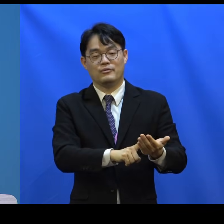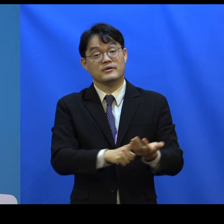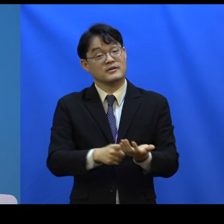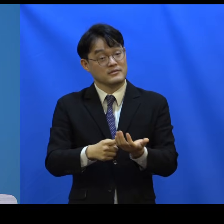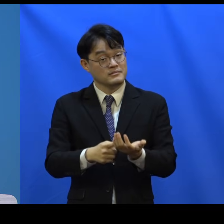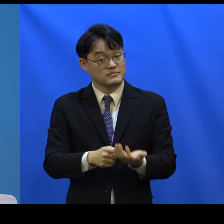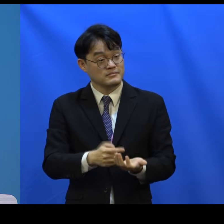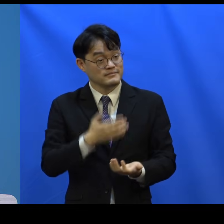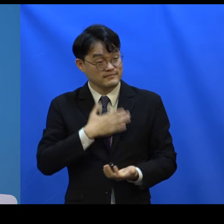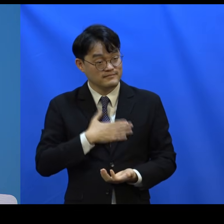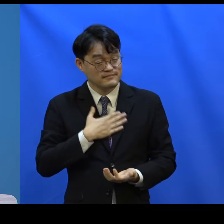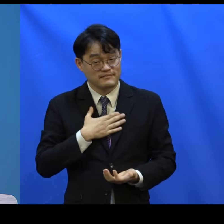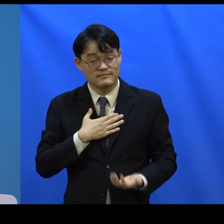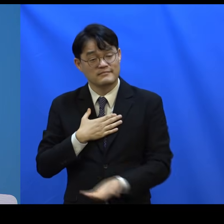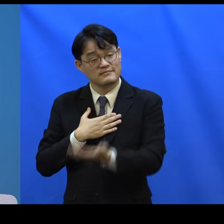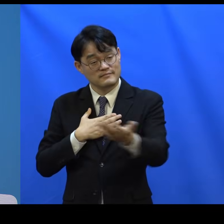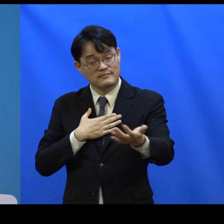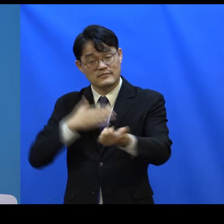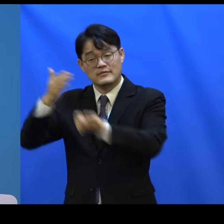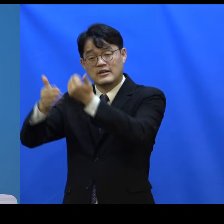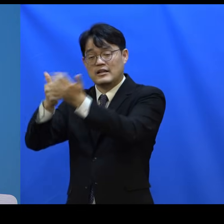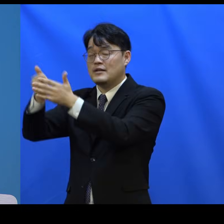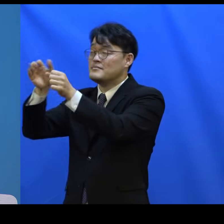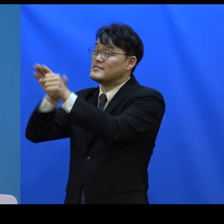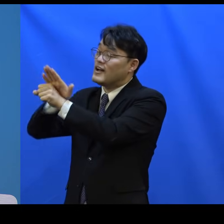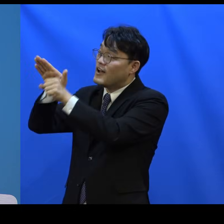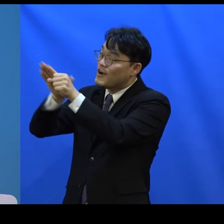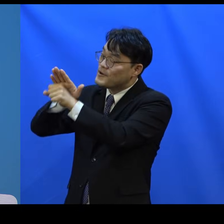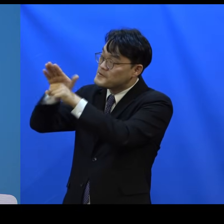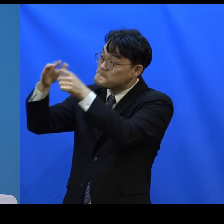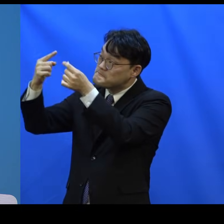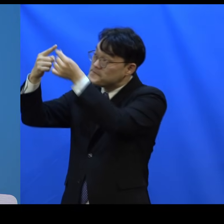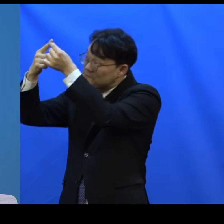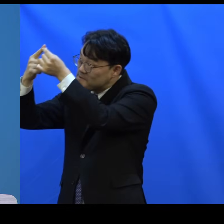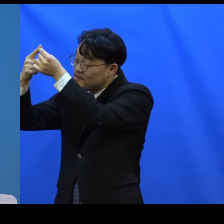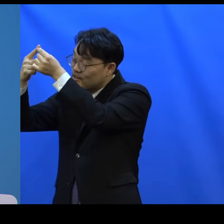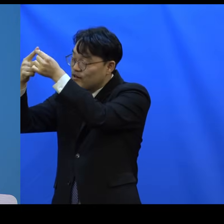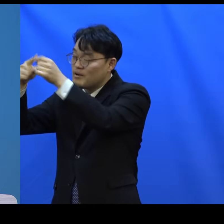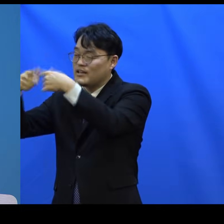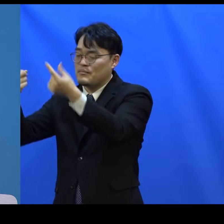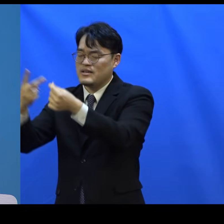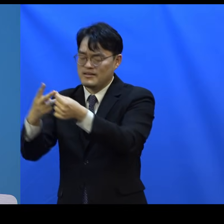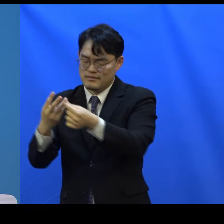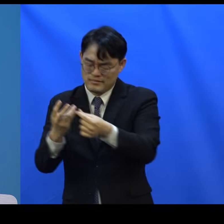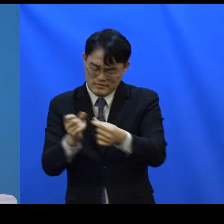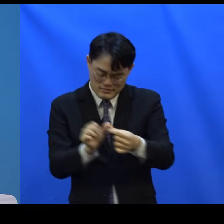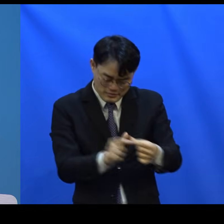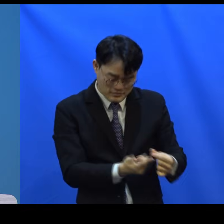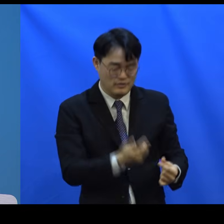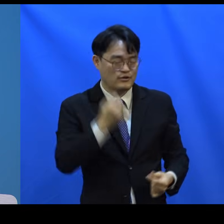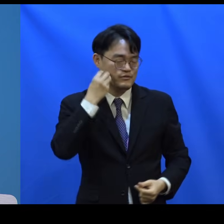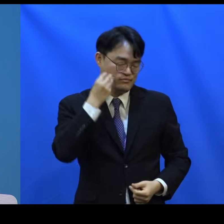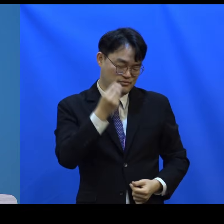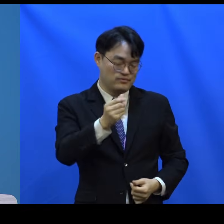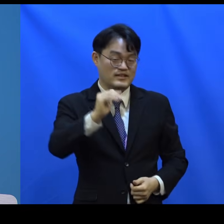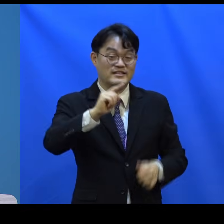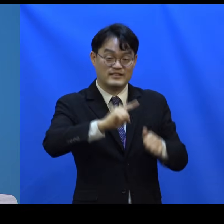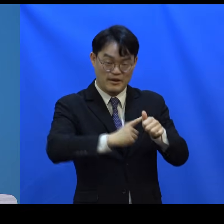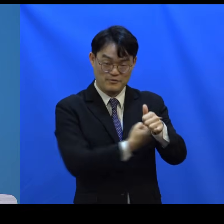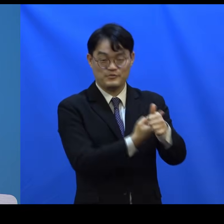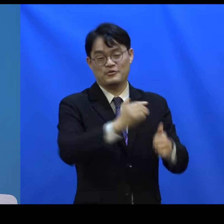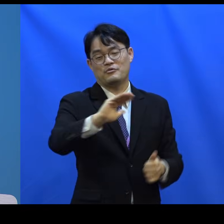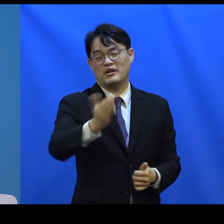이 프라이오리티라는 거죠. 하나님을 사랑하면 그 다음에 다른 게 다 따라와요. 다 따라오고 다 해결되고